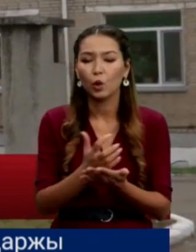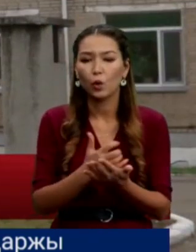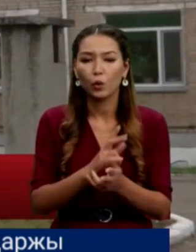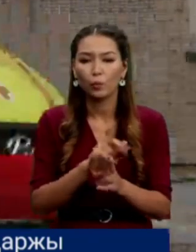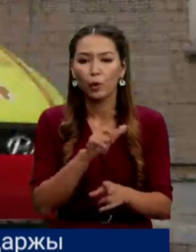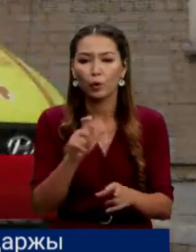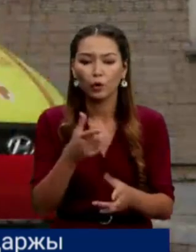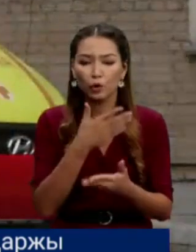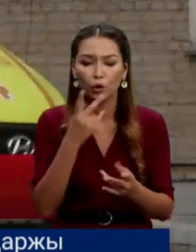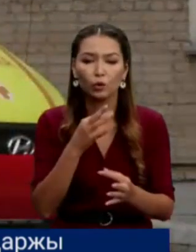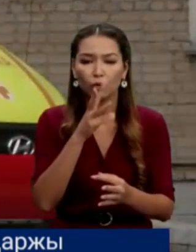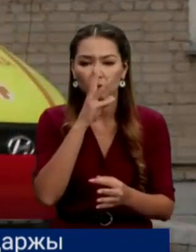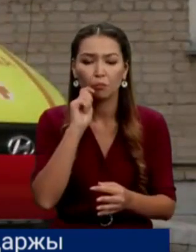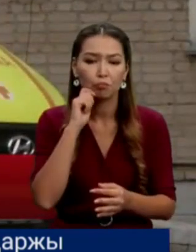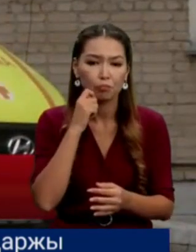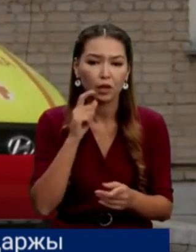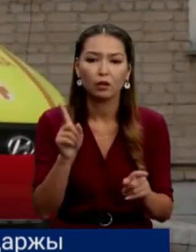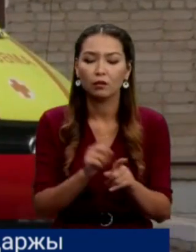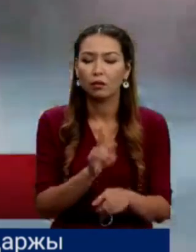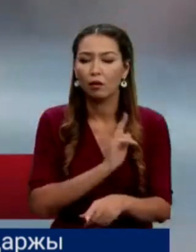за такую зарплату работать не будет.